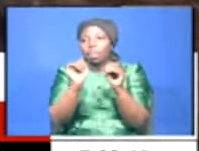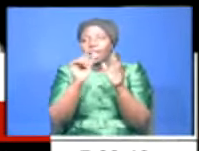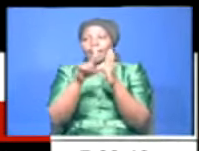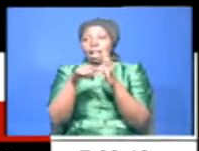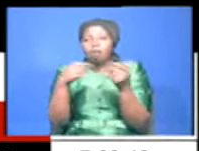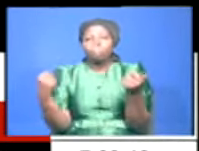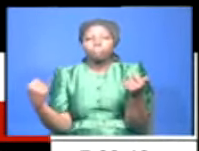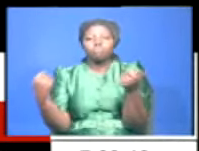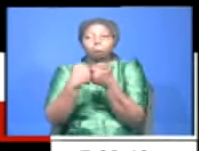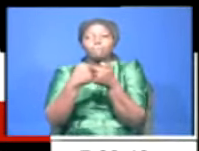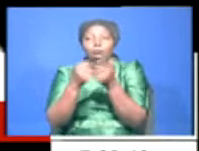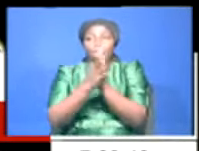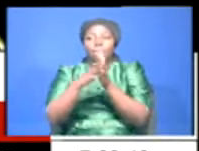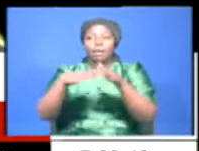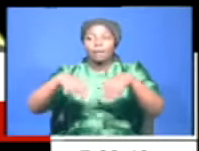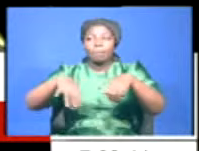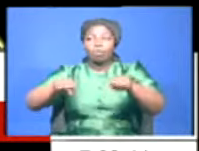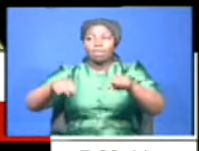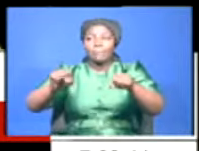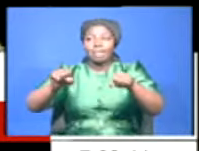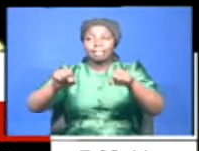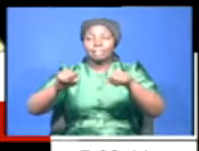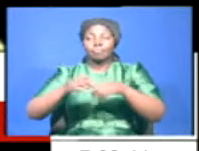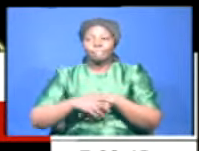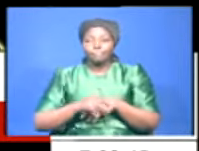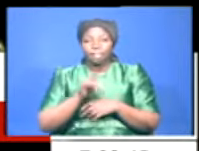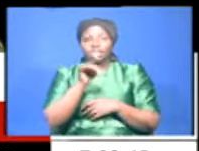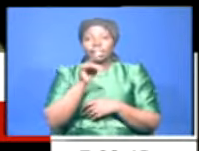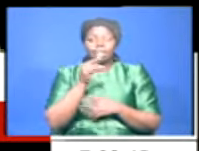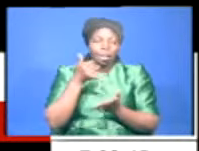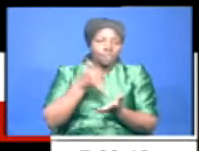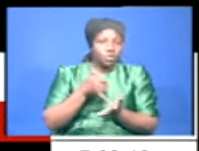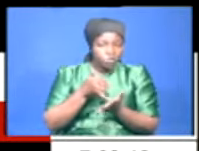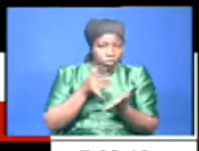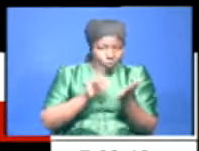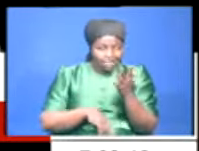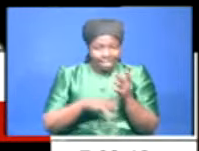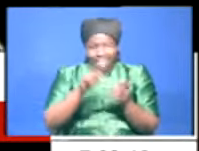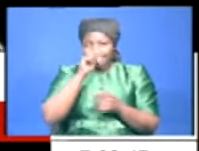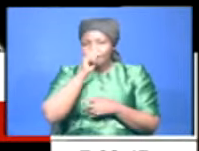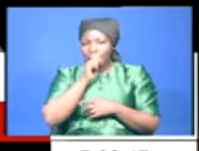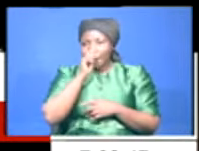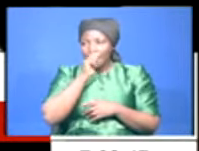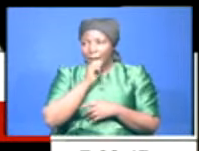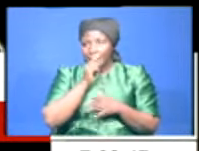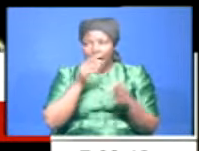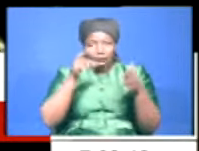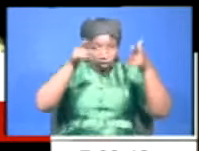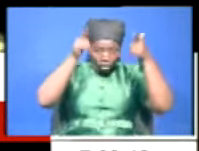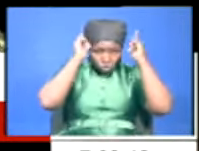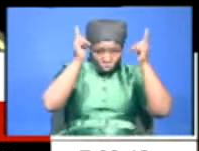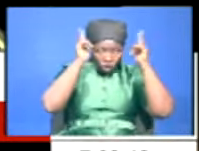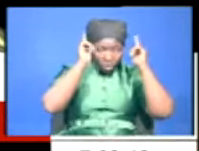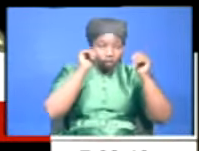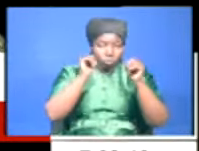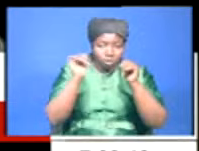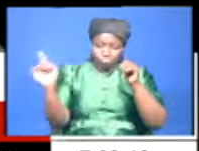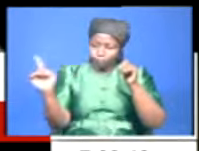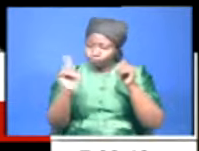kwa ana. Imehusika lori ya Boni ya Tanzania ambayo inaelekea kutoka Nairobi ikienda